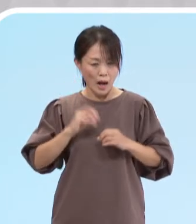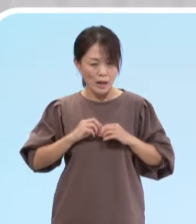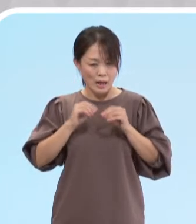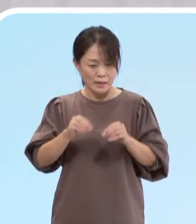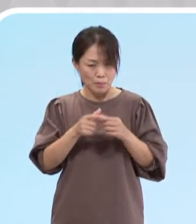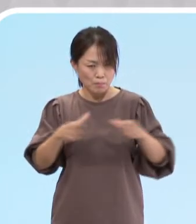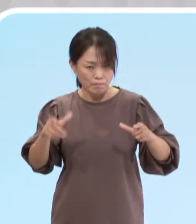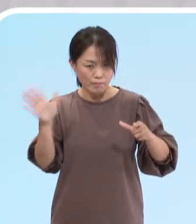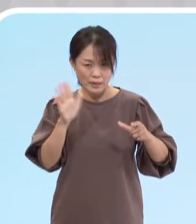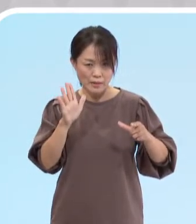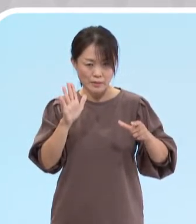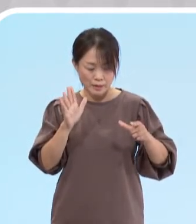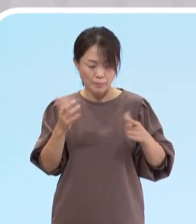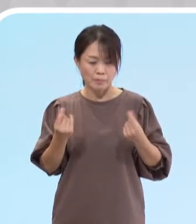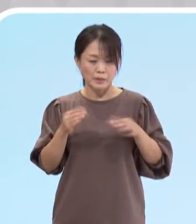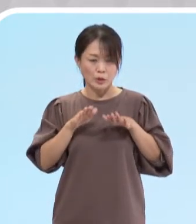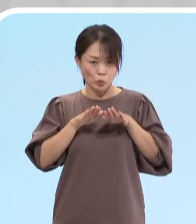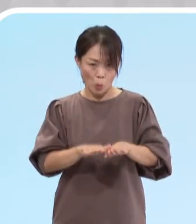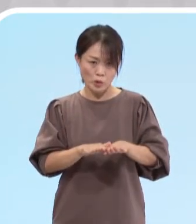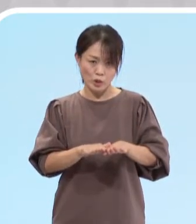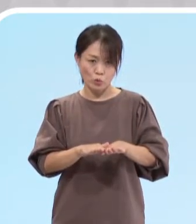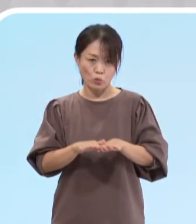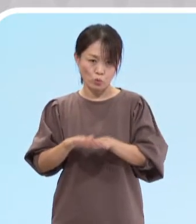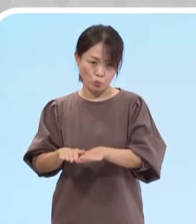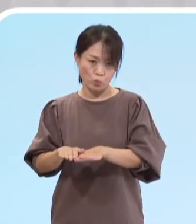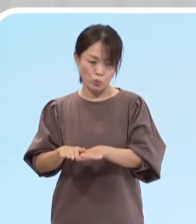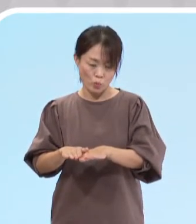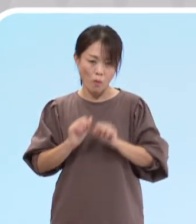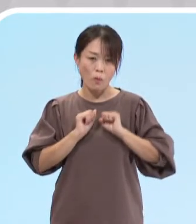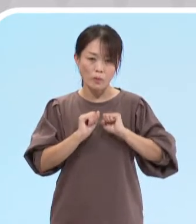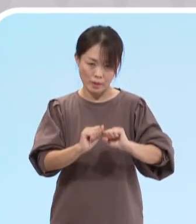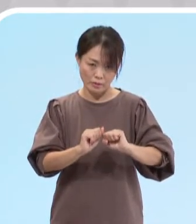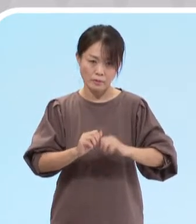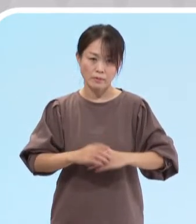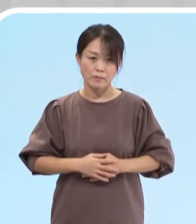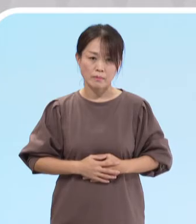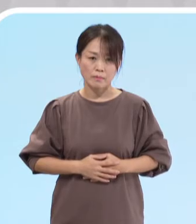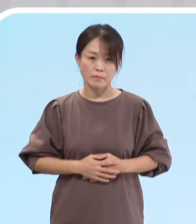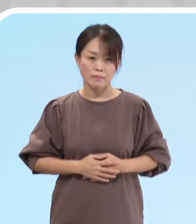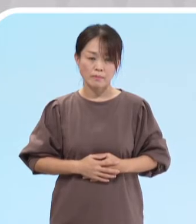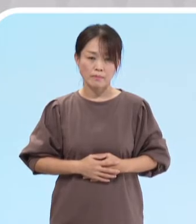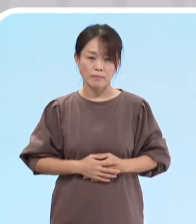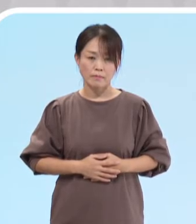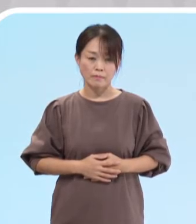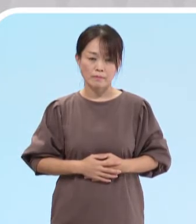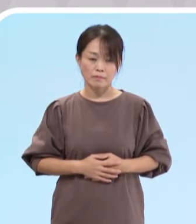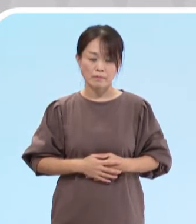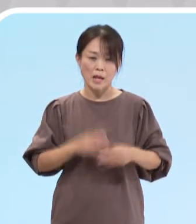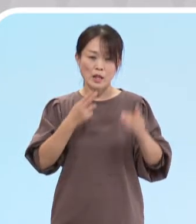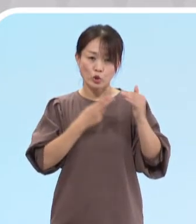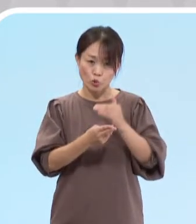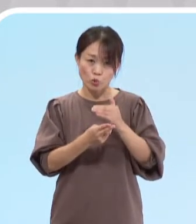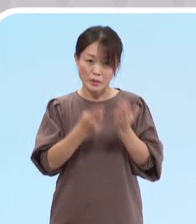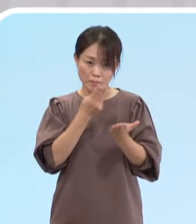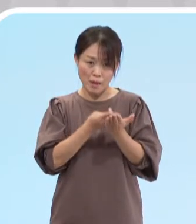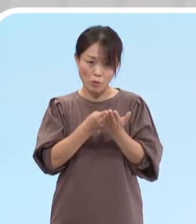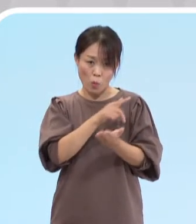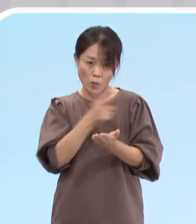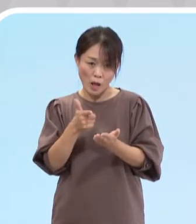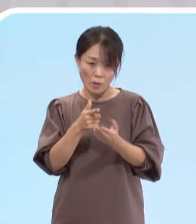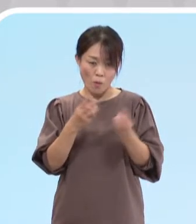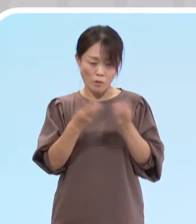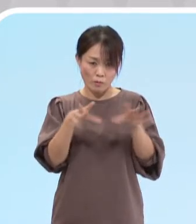ここから感染させない、二次感染を防止する封じ込めを行います。また入院医